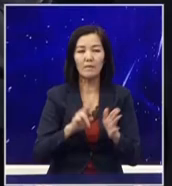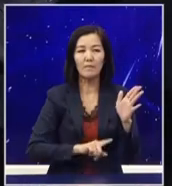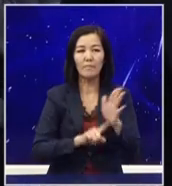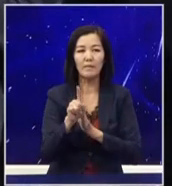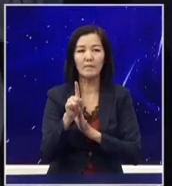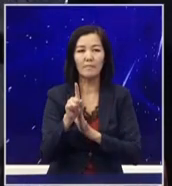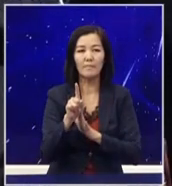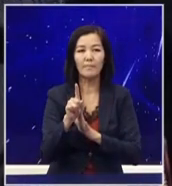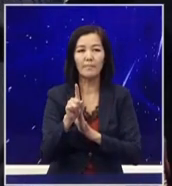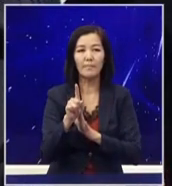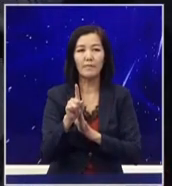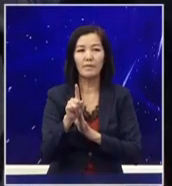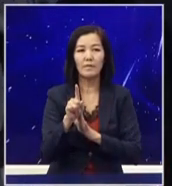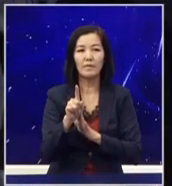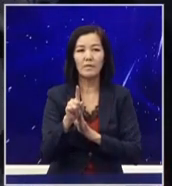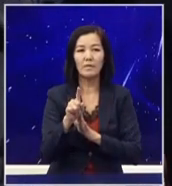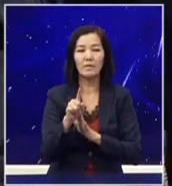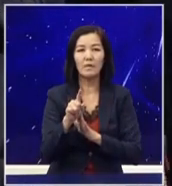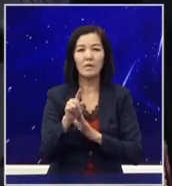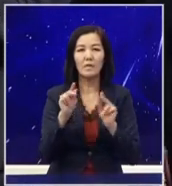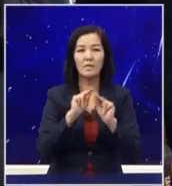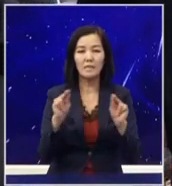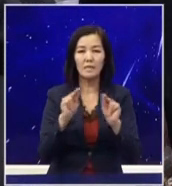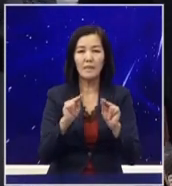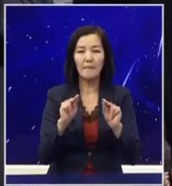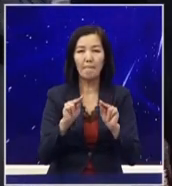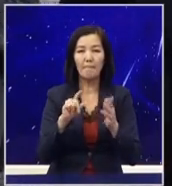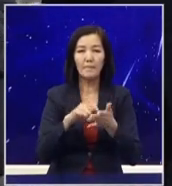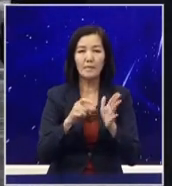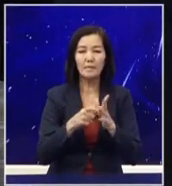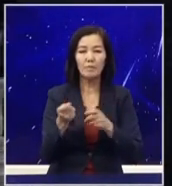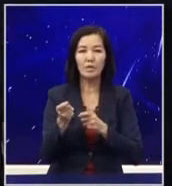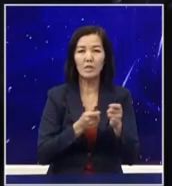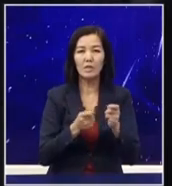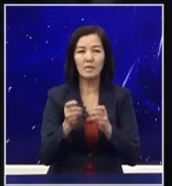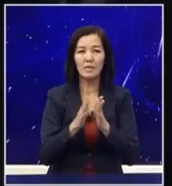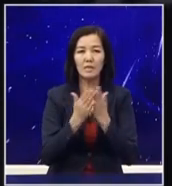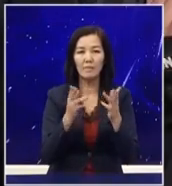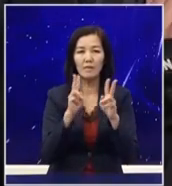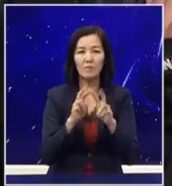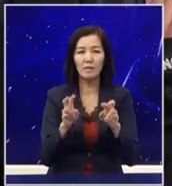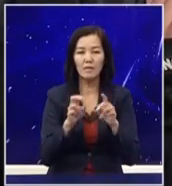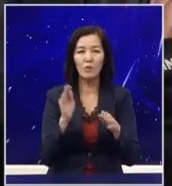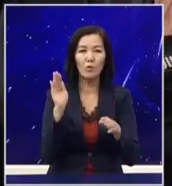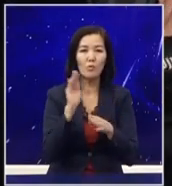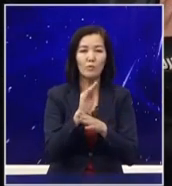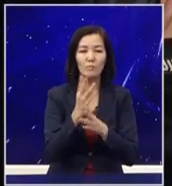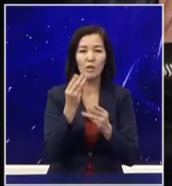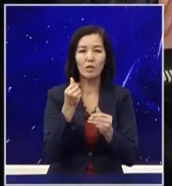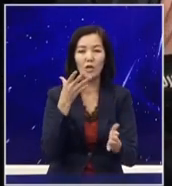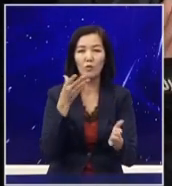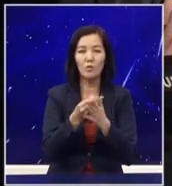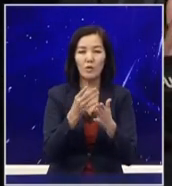қыркүйектен бастап жаңағы сынып жетекшілеріне мына мұғалімдер дәптер тексеруге қосымша ақы